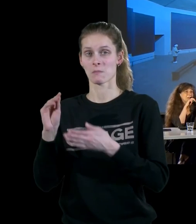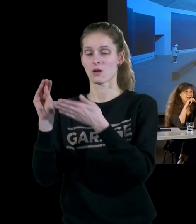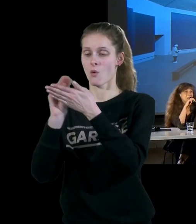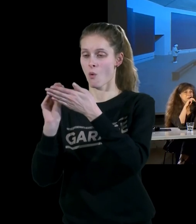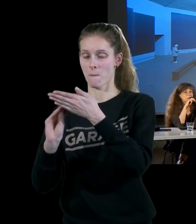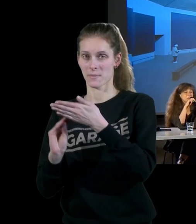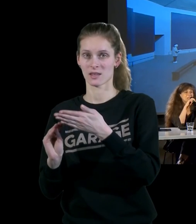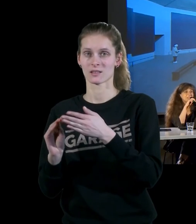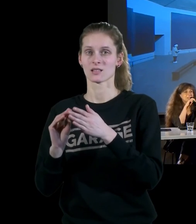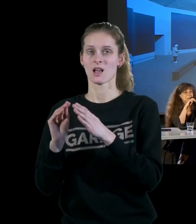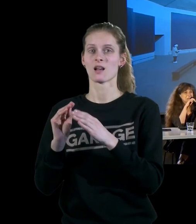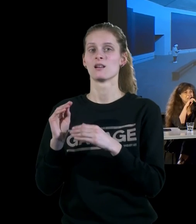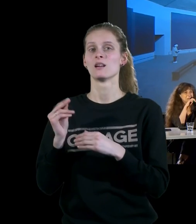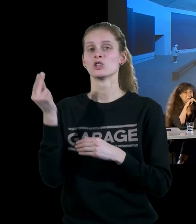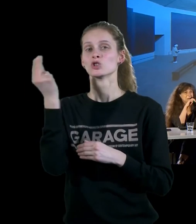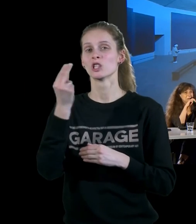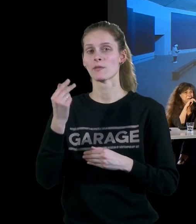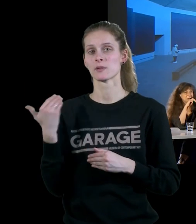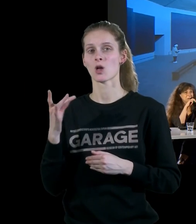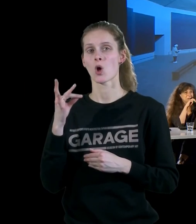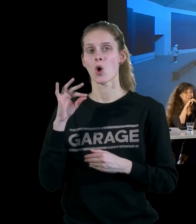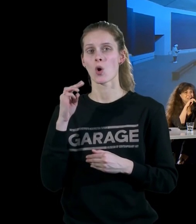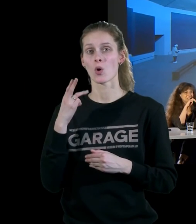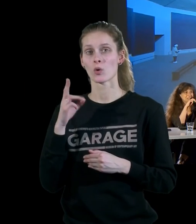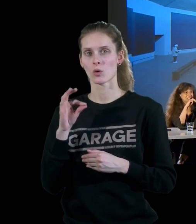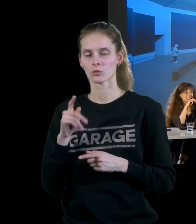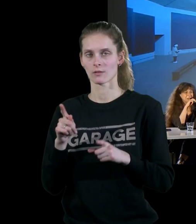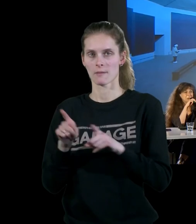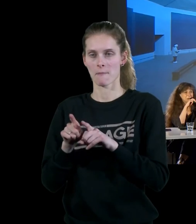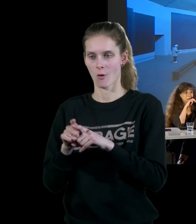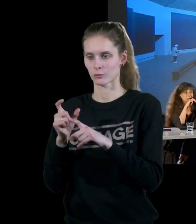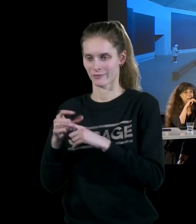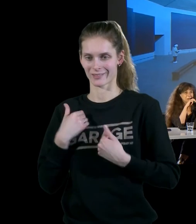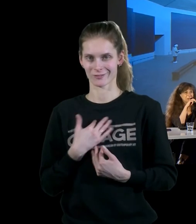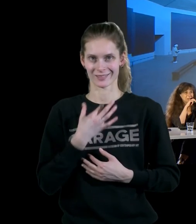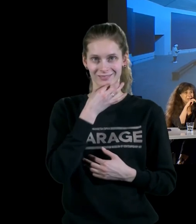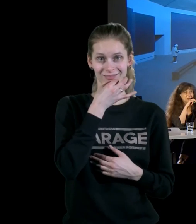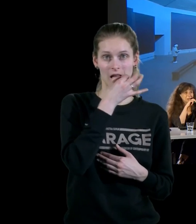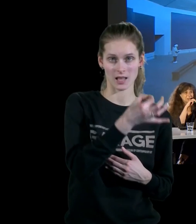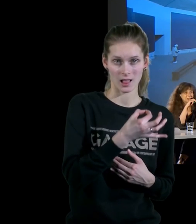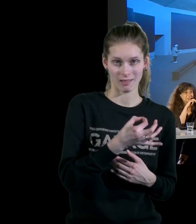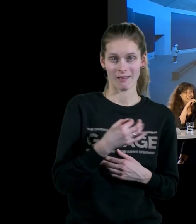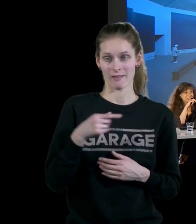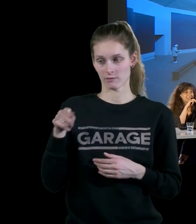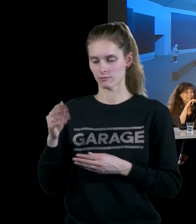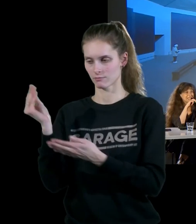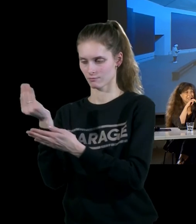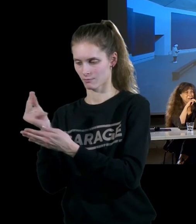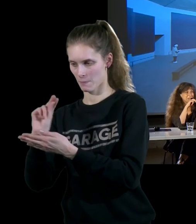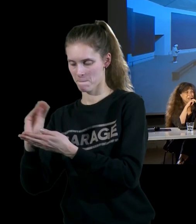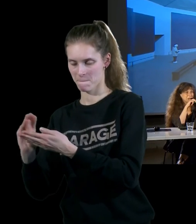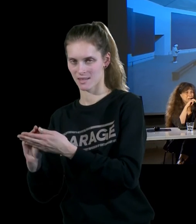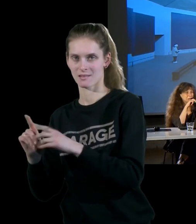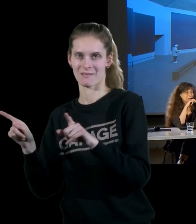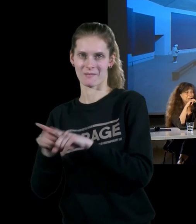Ротко почти теми же словами, слово в слово, что это ночь, в которой начинает брежить рассвет.